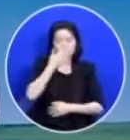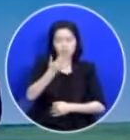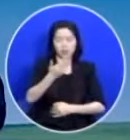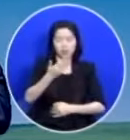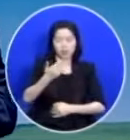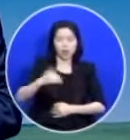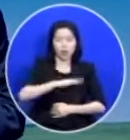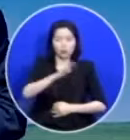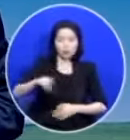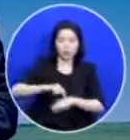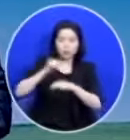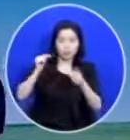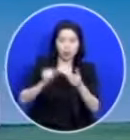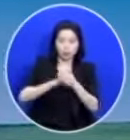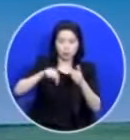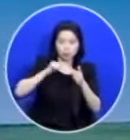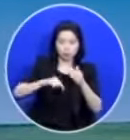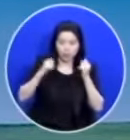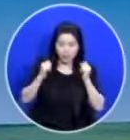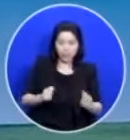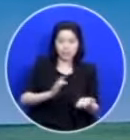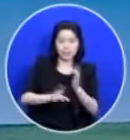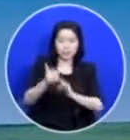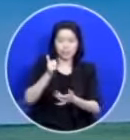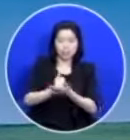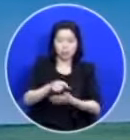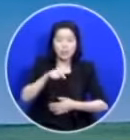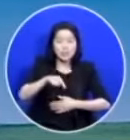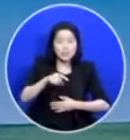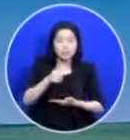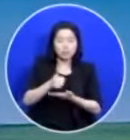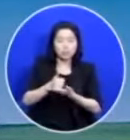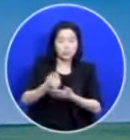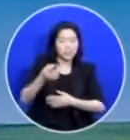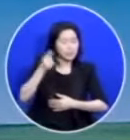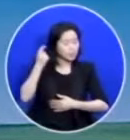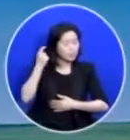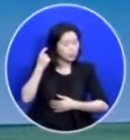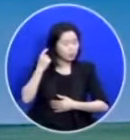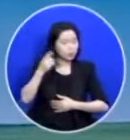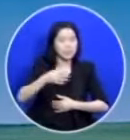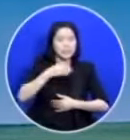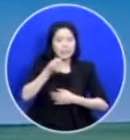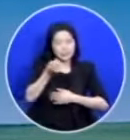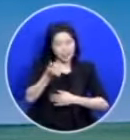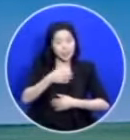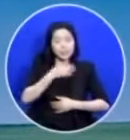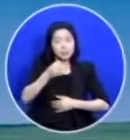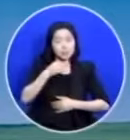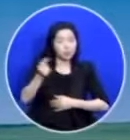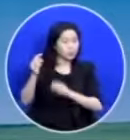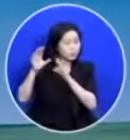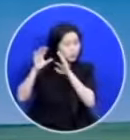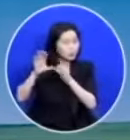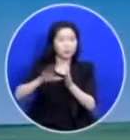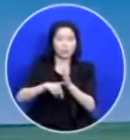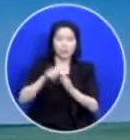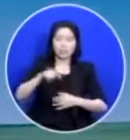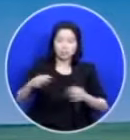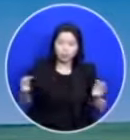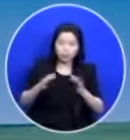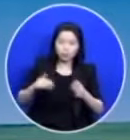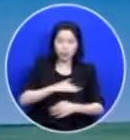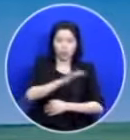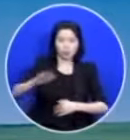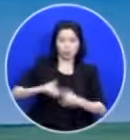마음속에서 계신 예수님 그분이 들려주시는 밀한 음성을들을 때 순간에 우리의